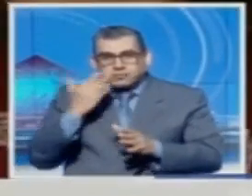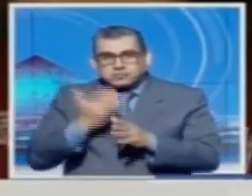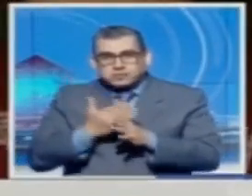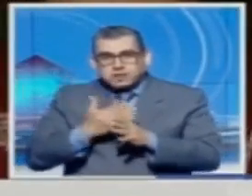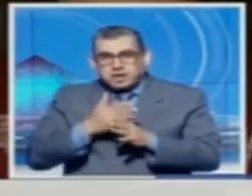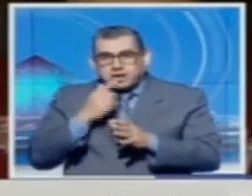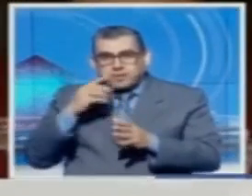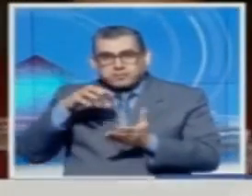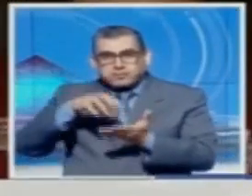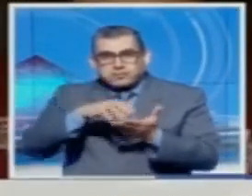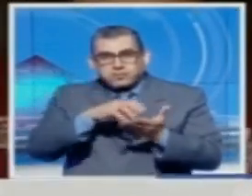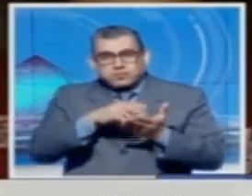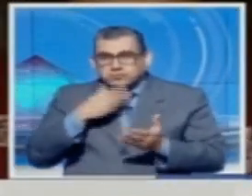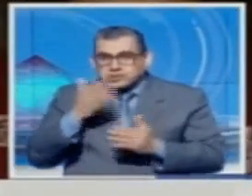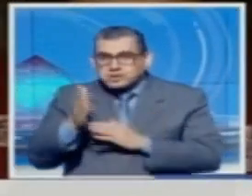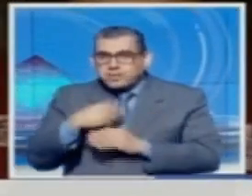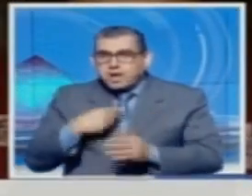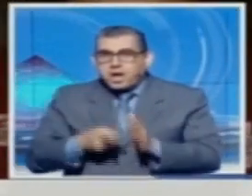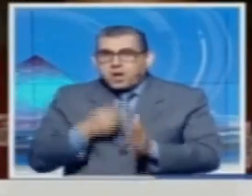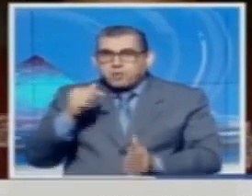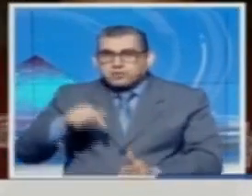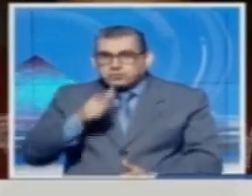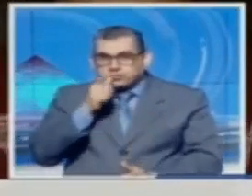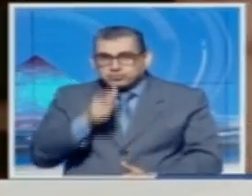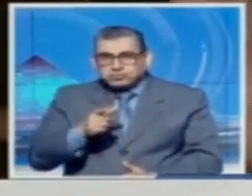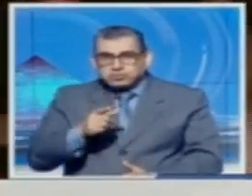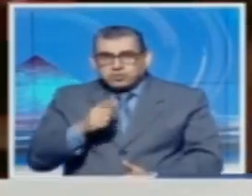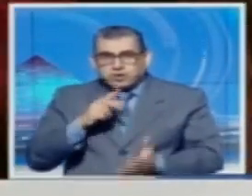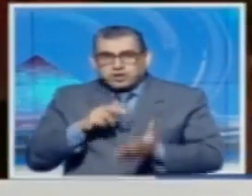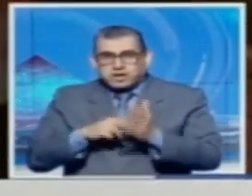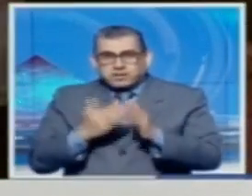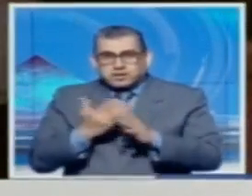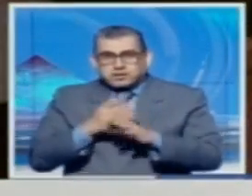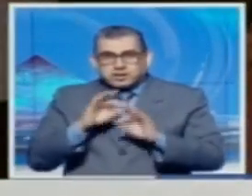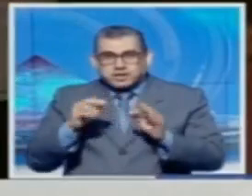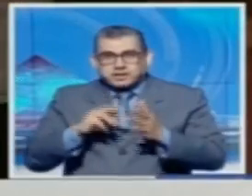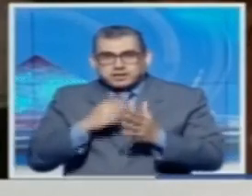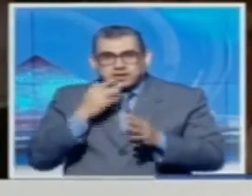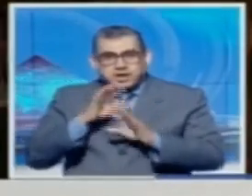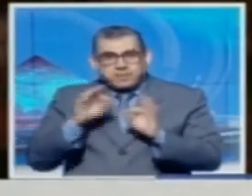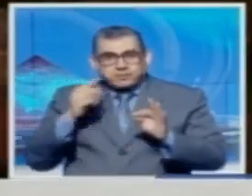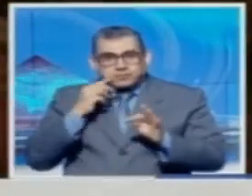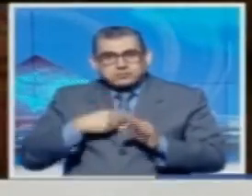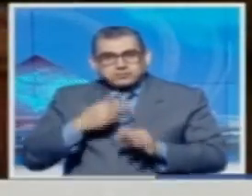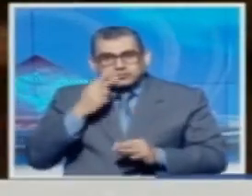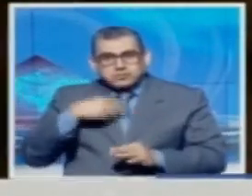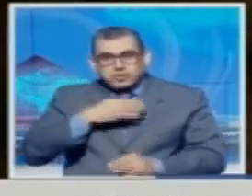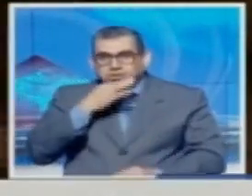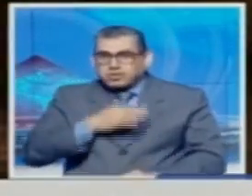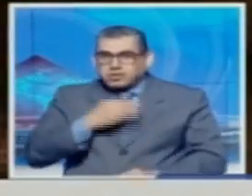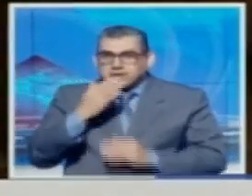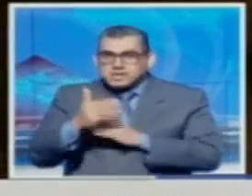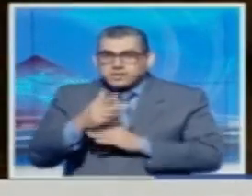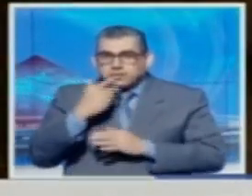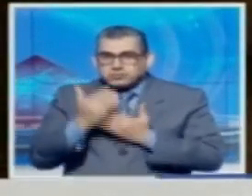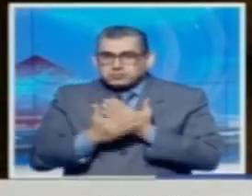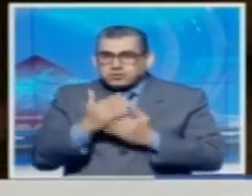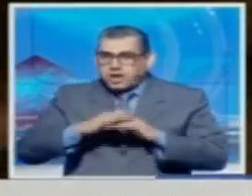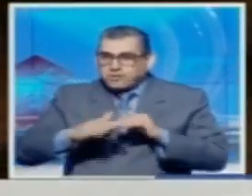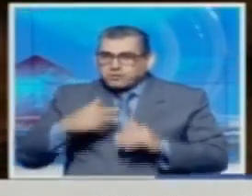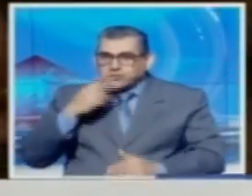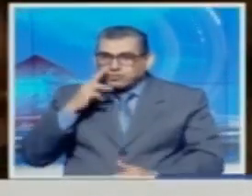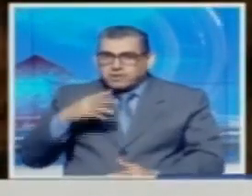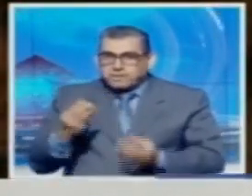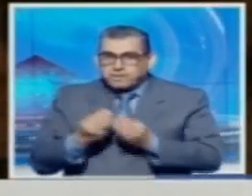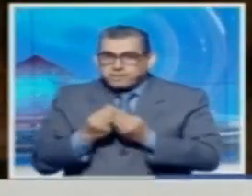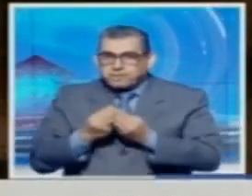كتير، دي أول مرة بتسوحكي فيها. يعني أكتر حاجة عجبتني حديقة الأطفال، وتصورت